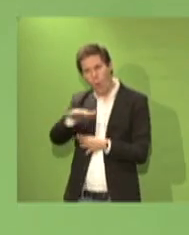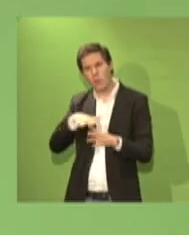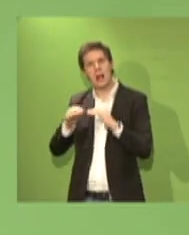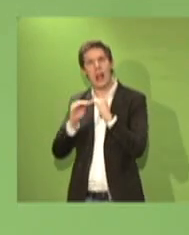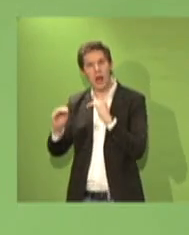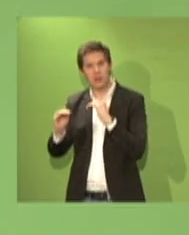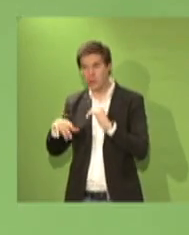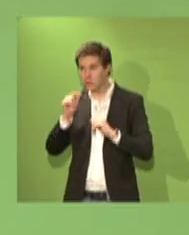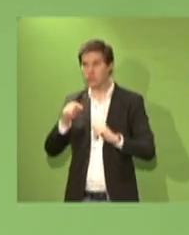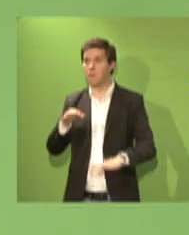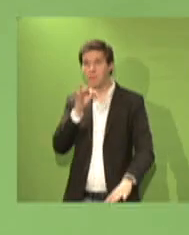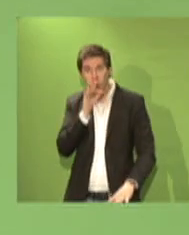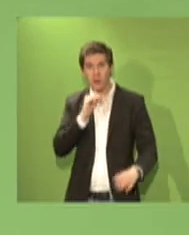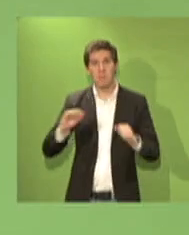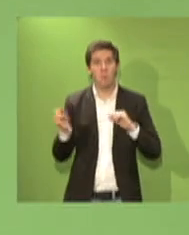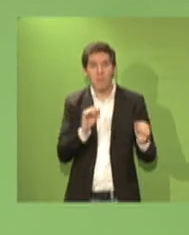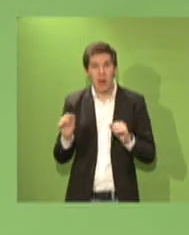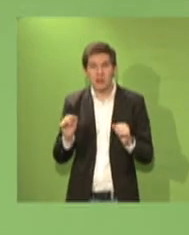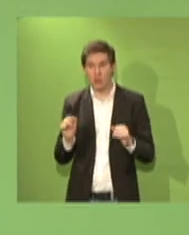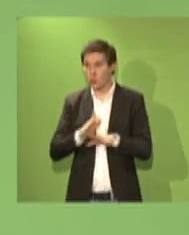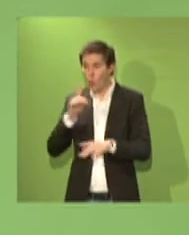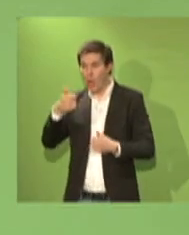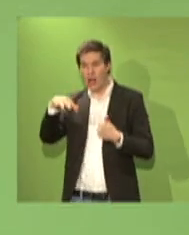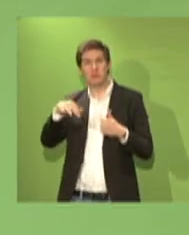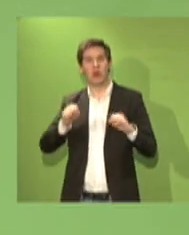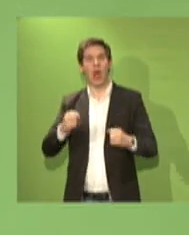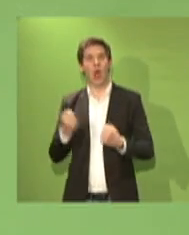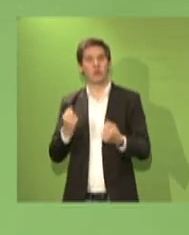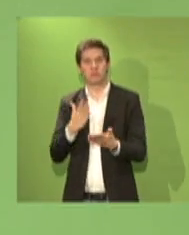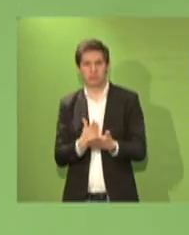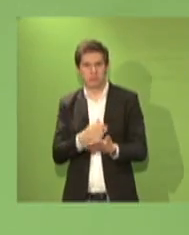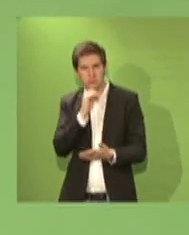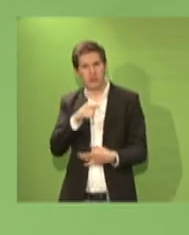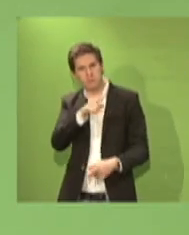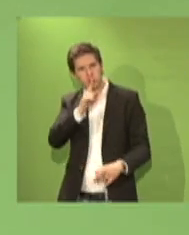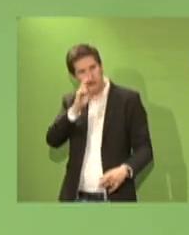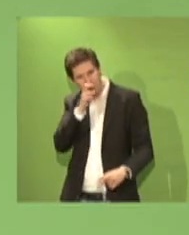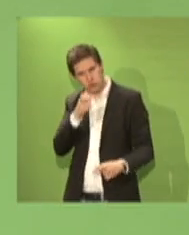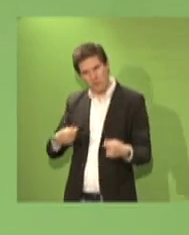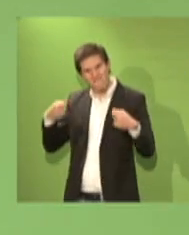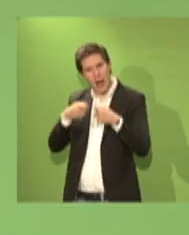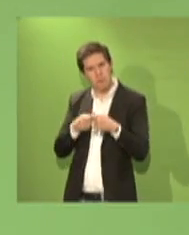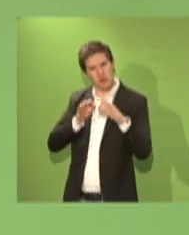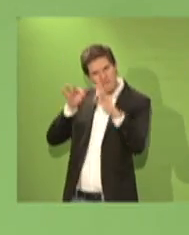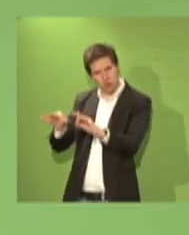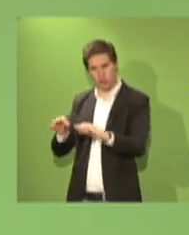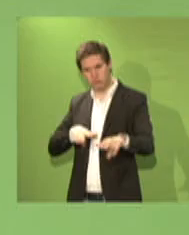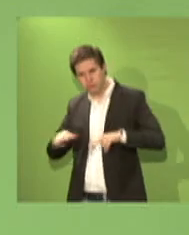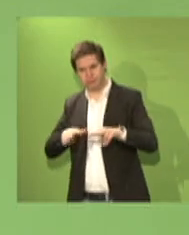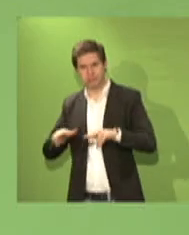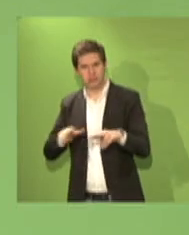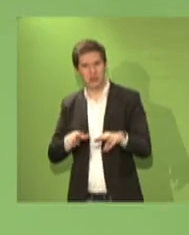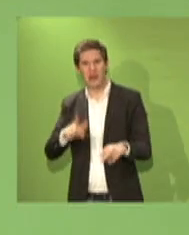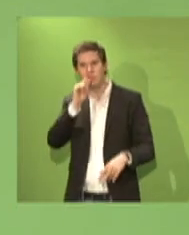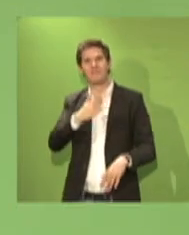nicht plötzlich überhaupt keine Mobilität außerhalb des Autos mehr haben und dass die Verkehrsverbünde tatsächlich das auch als Aufgabe begreifen